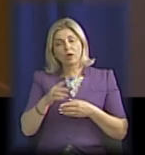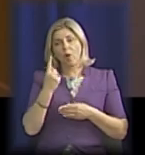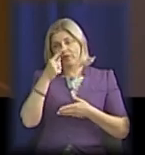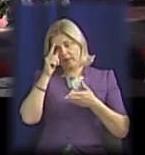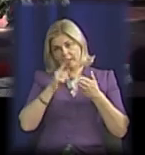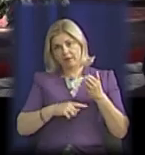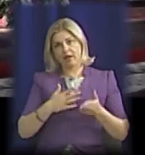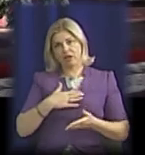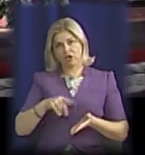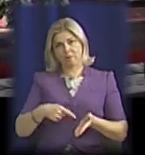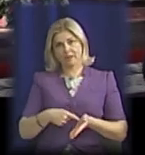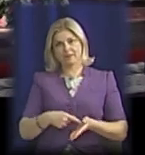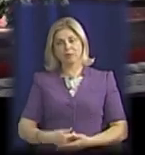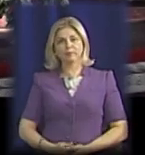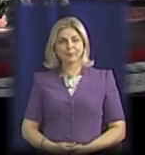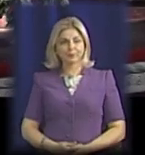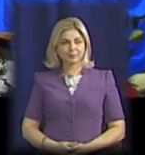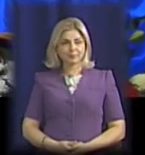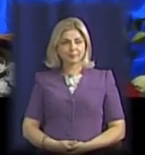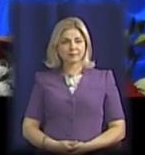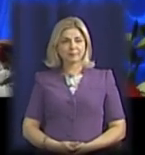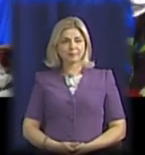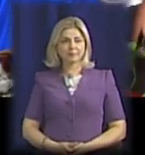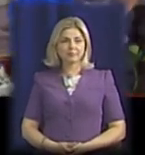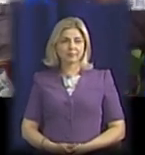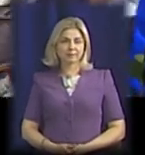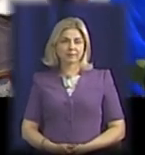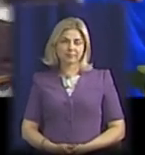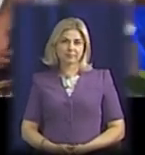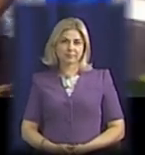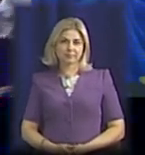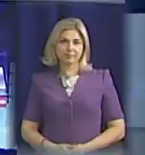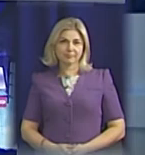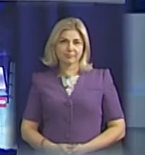місто. Вікторія Чернявська, Олександр Попов, телевізійні новини Миколаївщини.